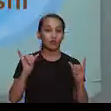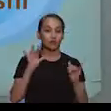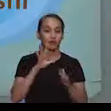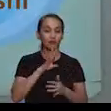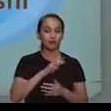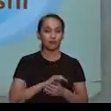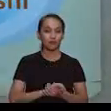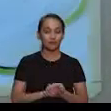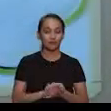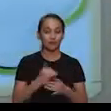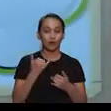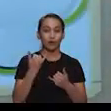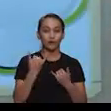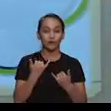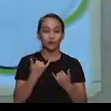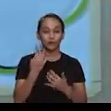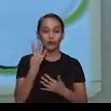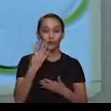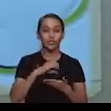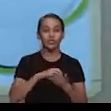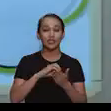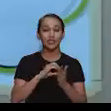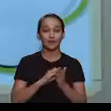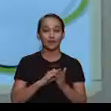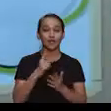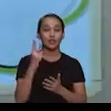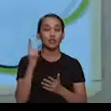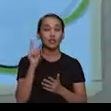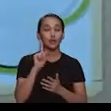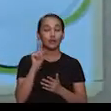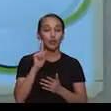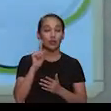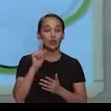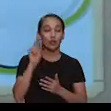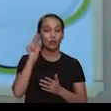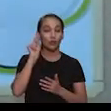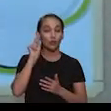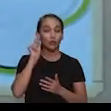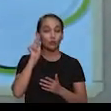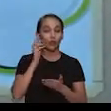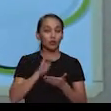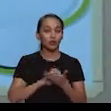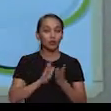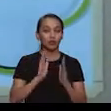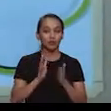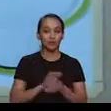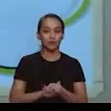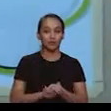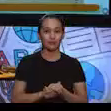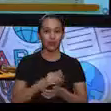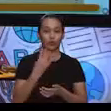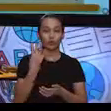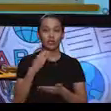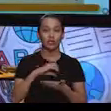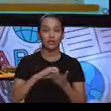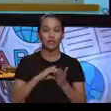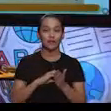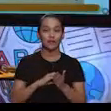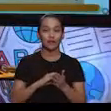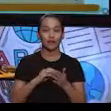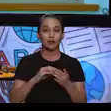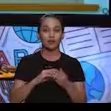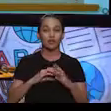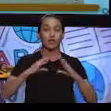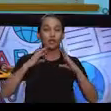oldik. Ana endi 4-sinfda nimalarni o'rganamiz? Biz 4-sinfda yer,